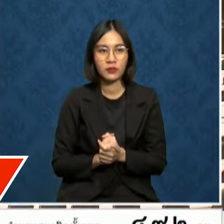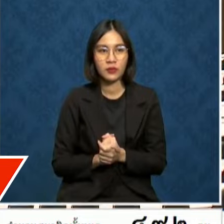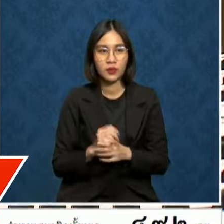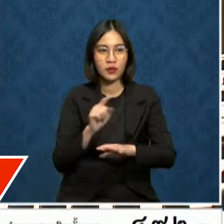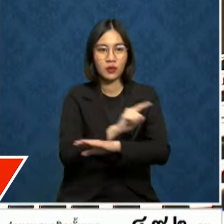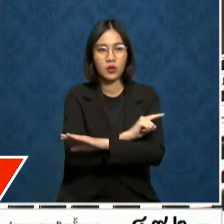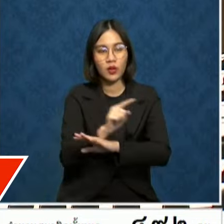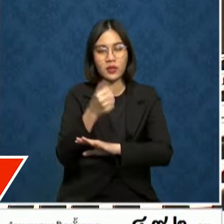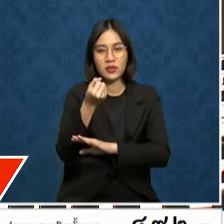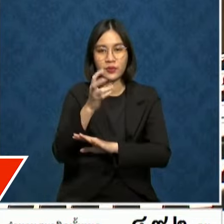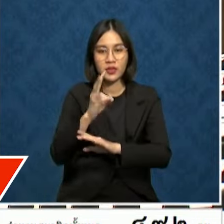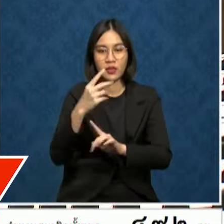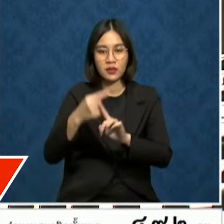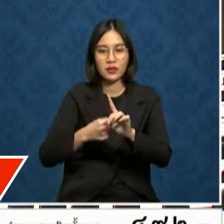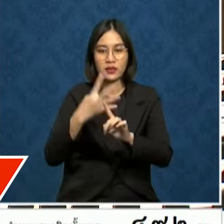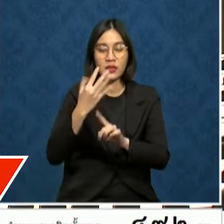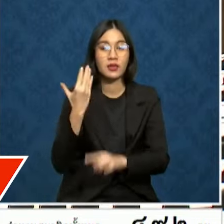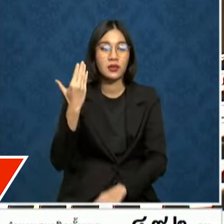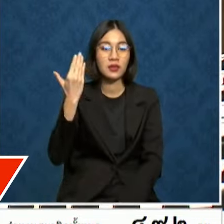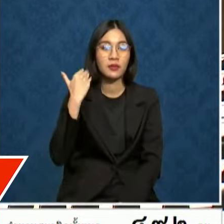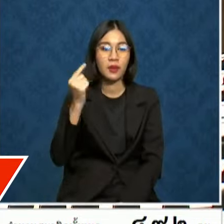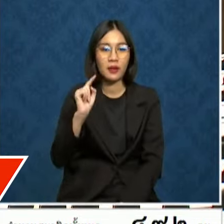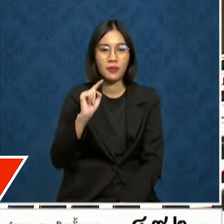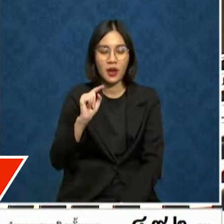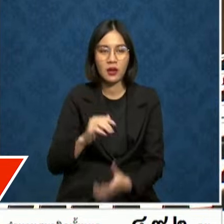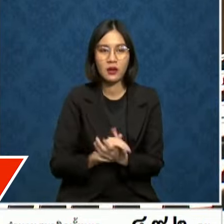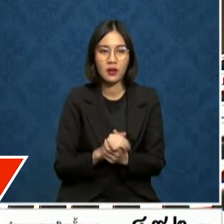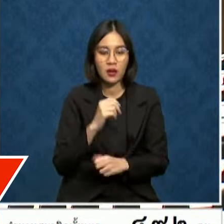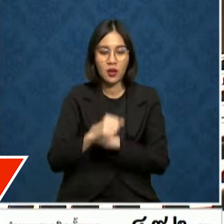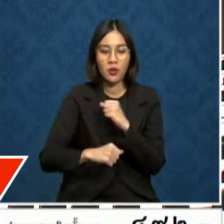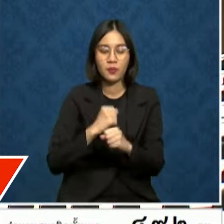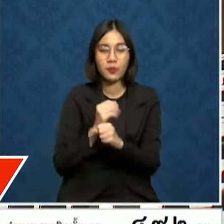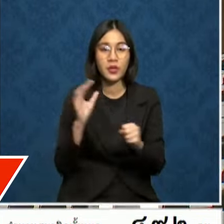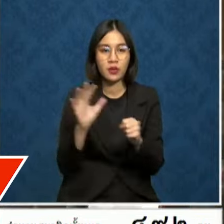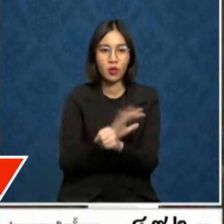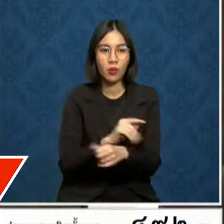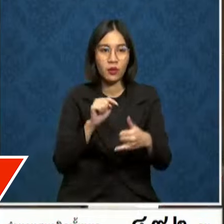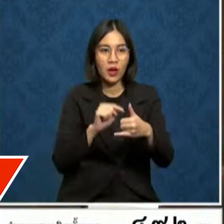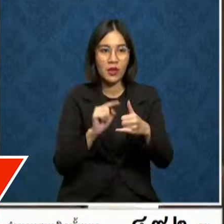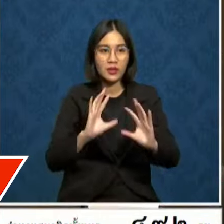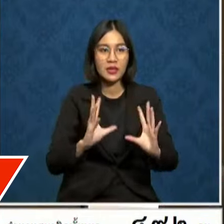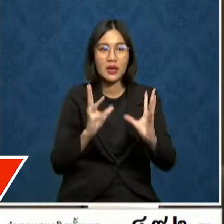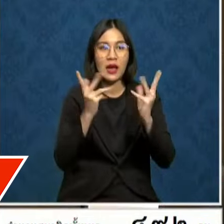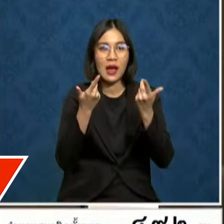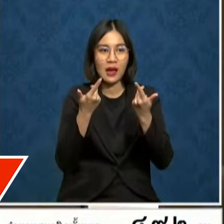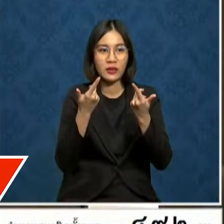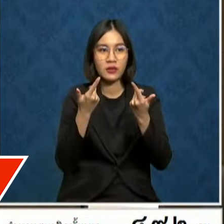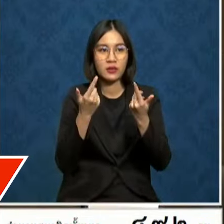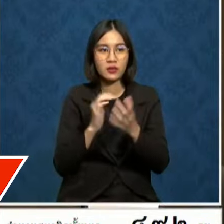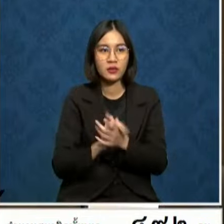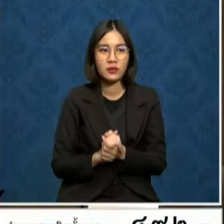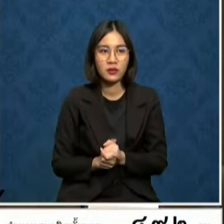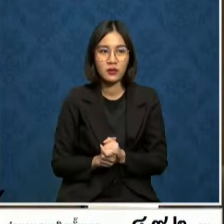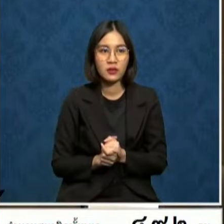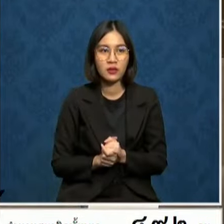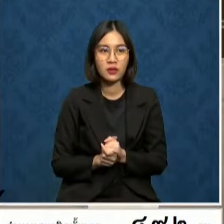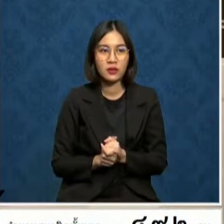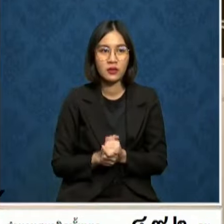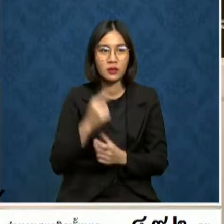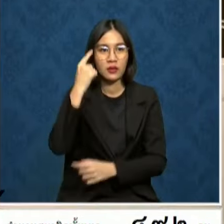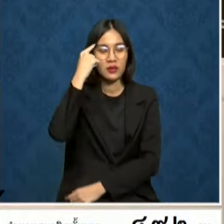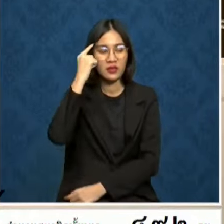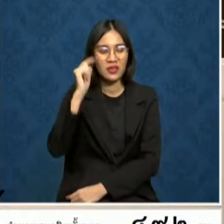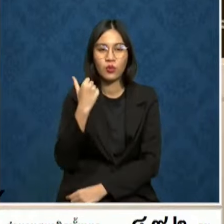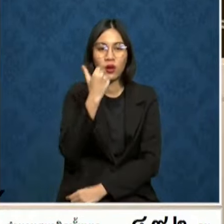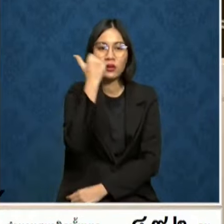ที่ 17เมษายนที่ผ่านมาค่ะครบรอบคุณบิลลี่หายตัวไปครบรอบ 10ปีเดี๋ยวคุณสนามคิดว่า